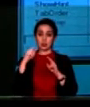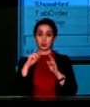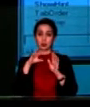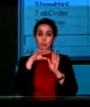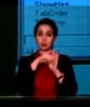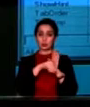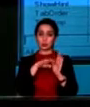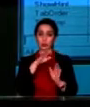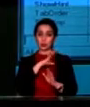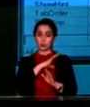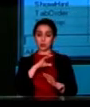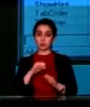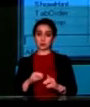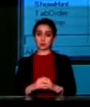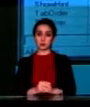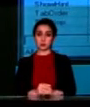qo'ydik.